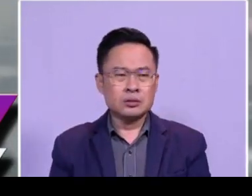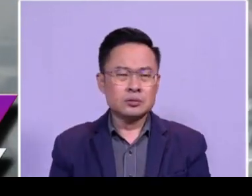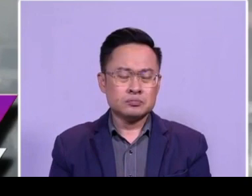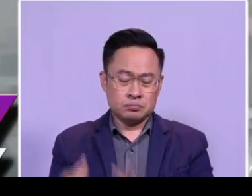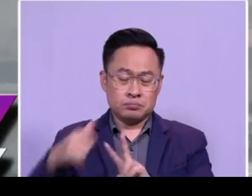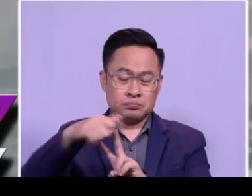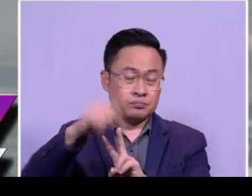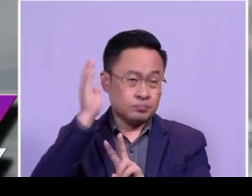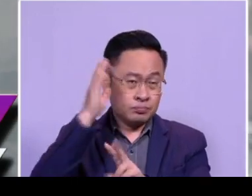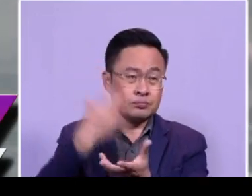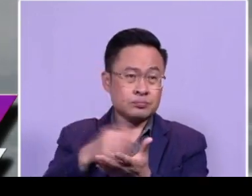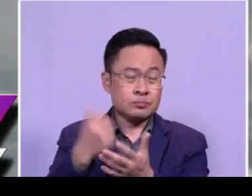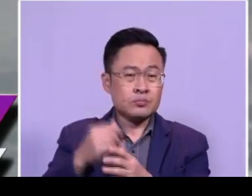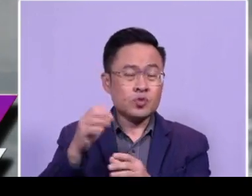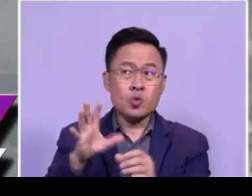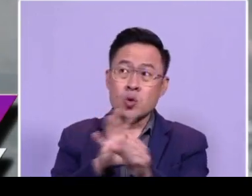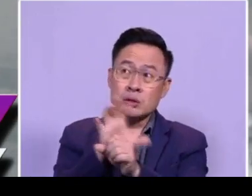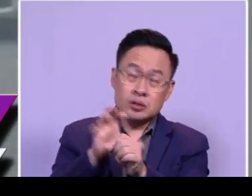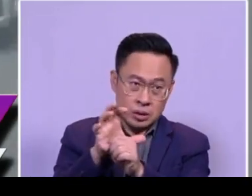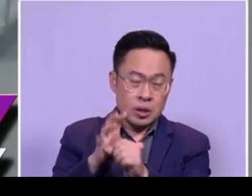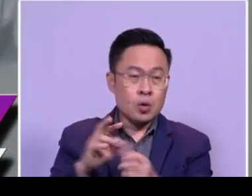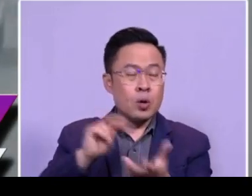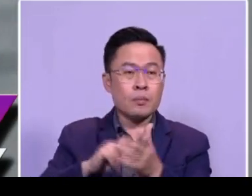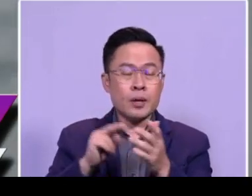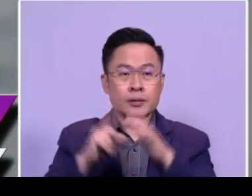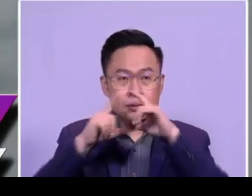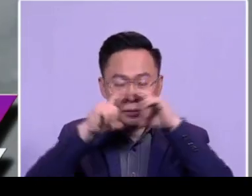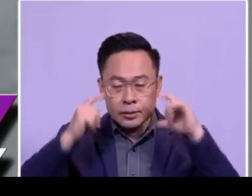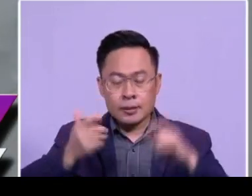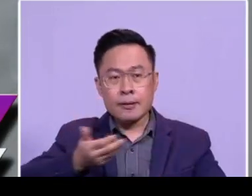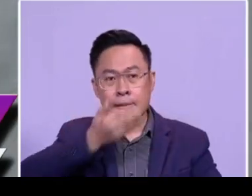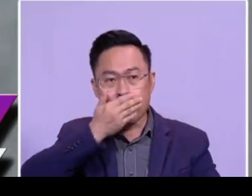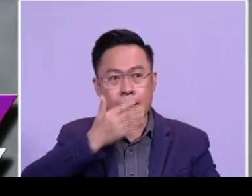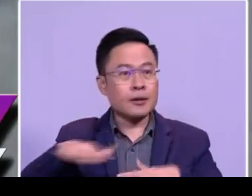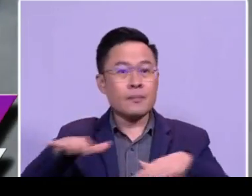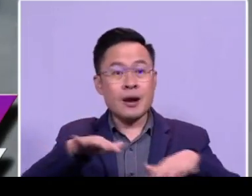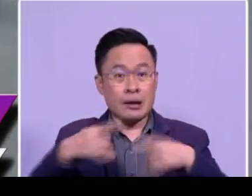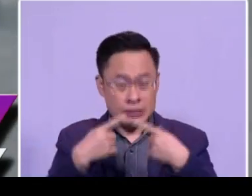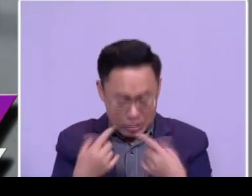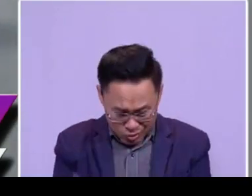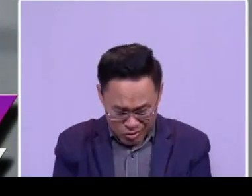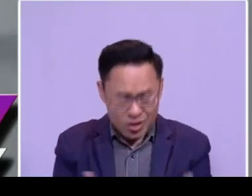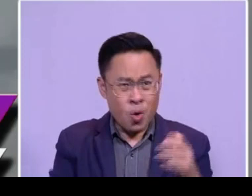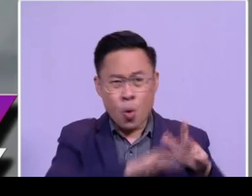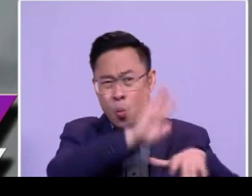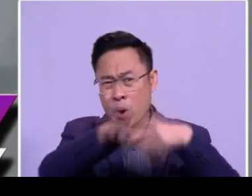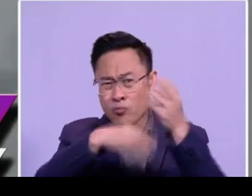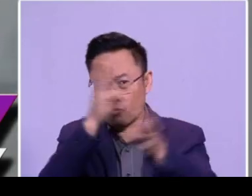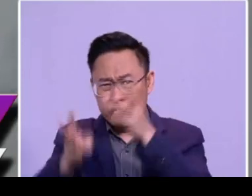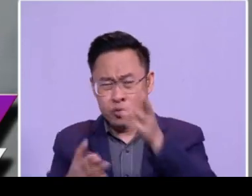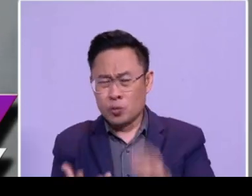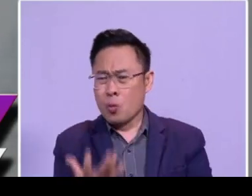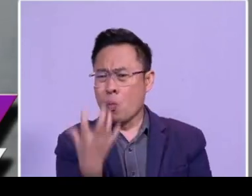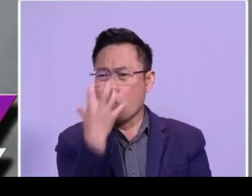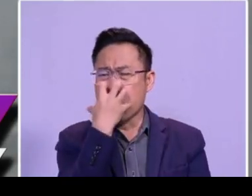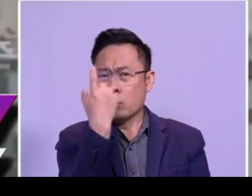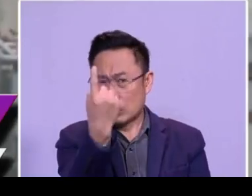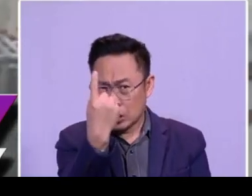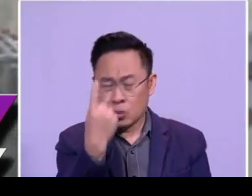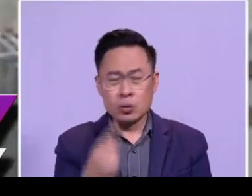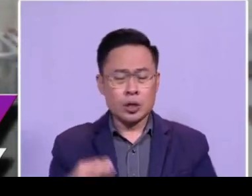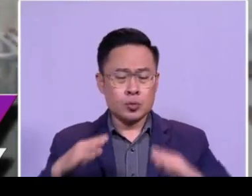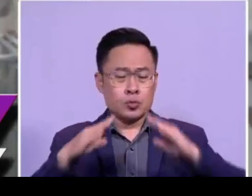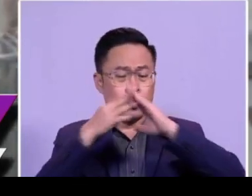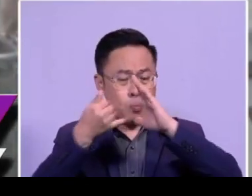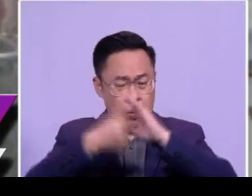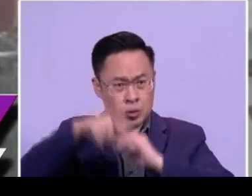อนโควิดที่หนักๆที่ระบาดเนี่ยเขายังใส่หน้ากากอนามัยไม่ถี่ไม่หนาเท่ากับเวลานี้เลยอ่ะ อยู่ในบ้านก็ยังต้องใส่เล